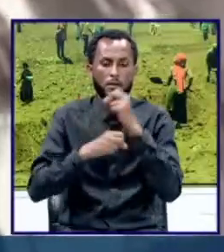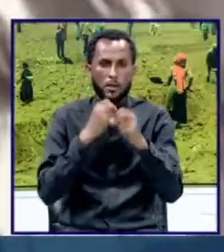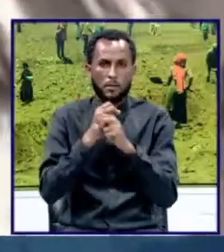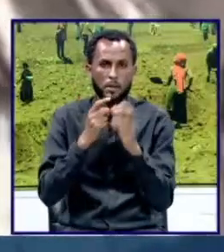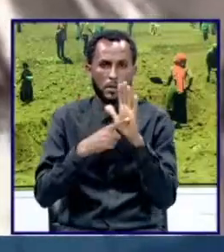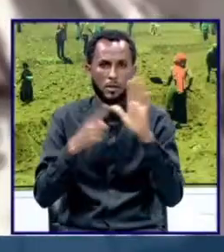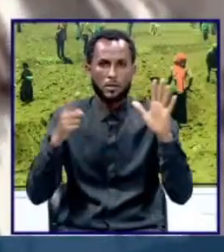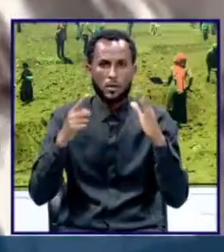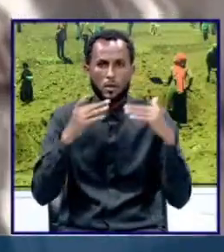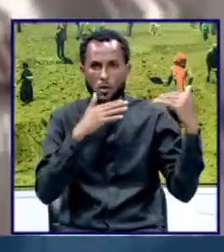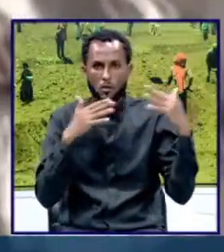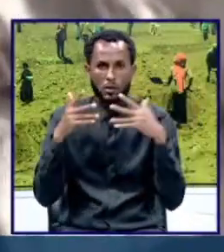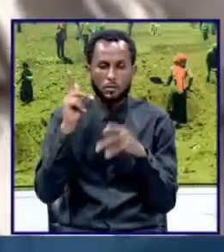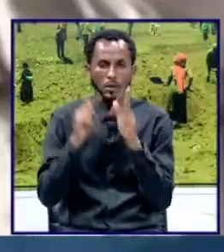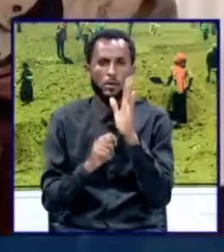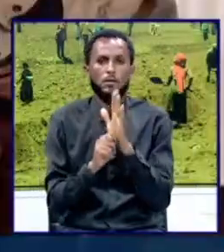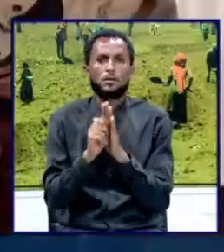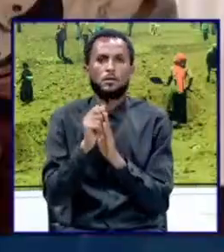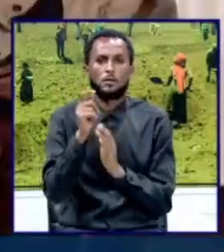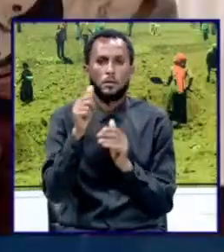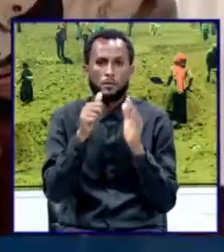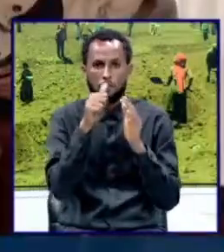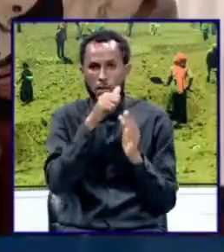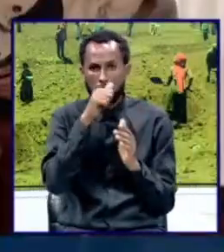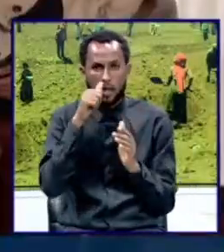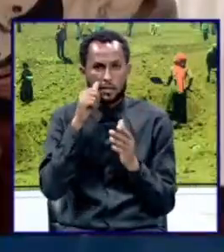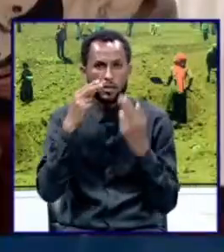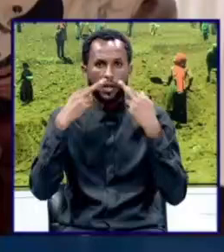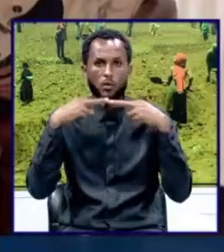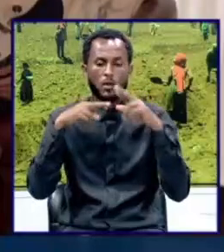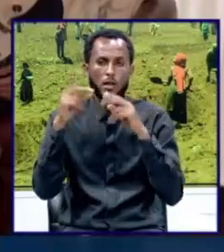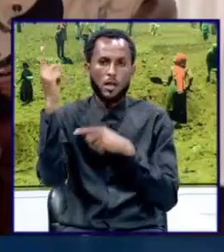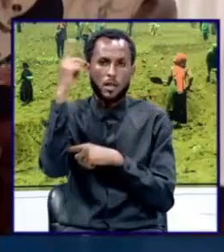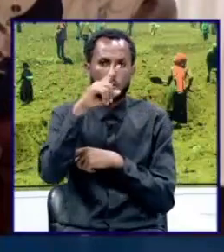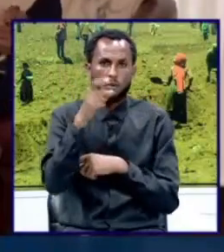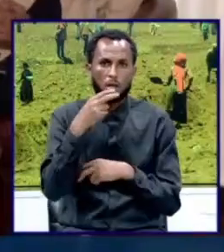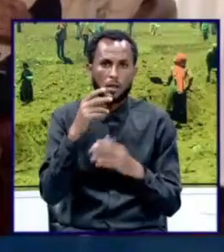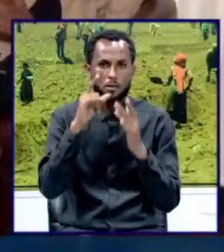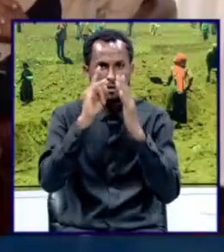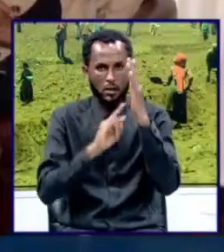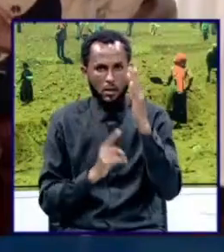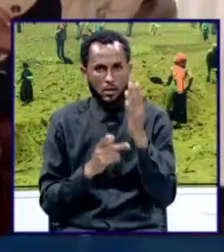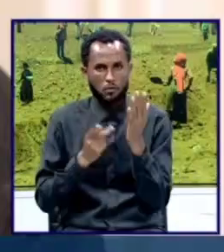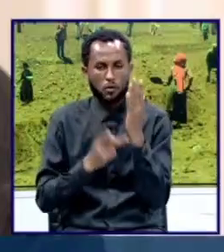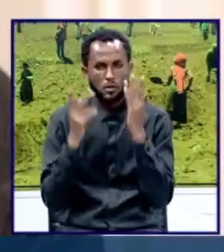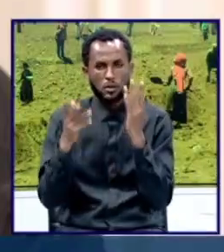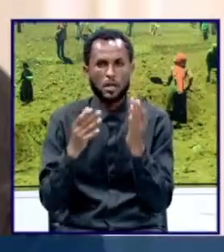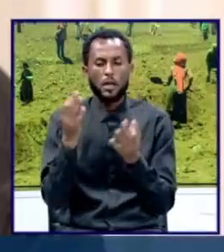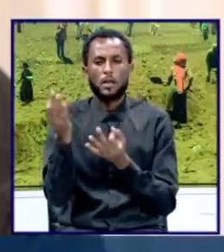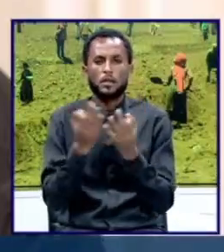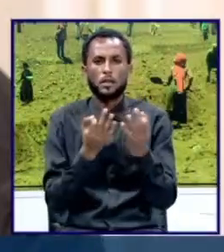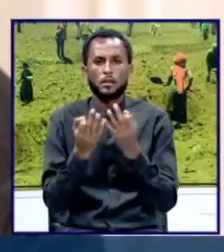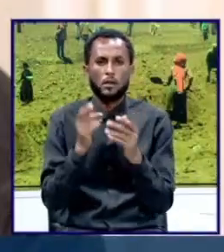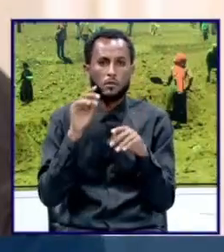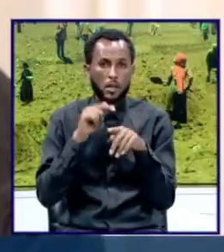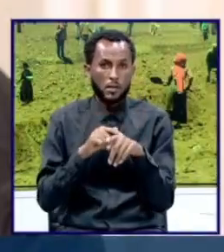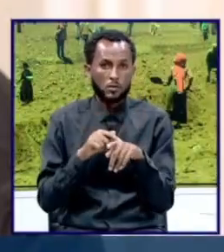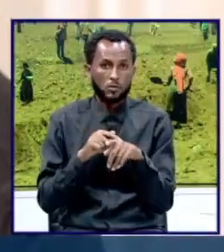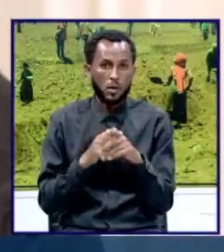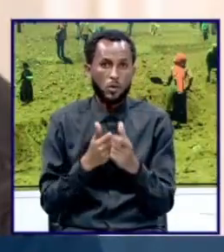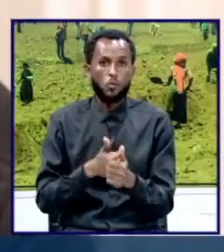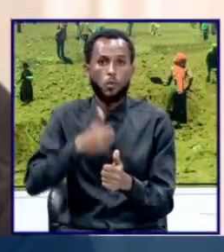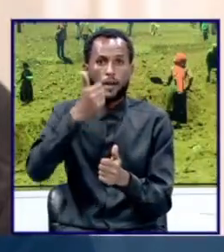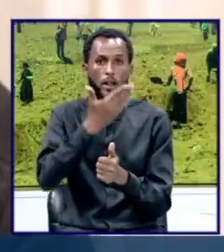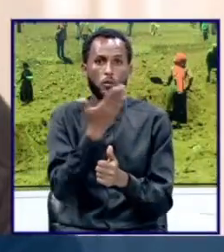ዓዋጅ ኩናት ኣብ ልዕሊ ህዝቢ ትግራይ ብእስያስ ዝተኣወጀላ ዓለት ምዃና እውን እቲ ተንታኒ ፖለቲካ የበርህ። ኣብዚ እዋን እዚ እምበኣር ቀንዲ